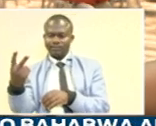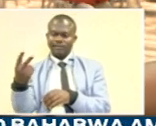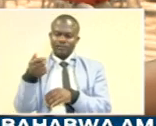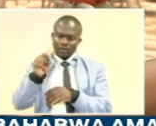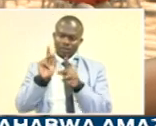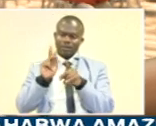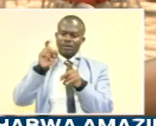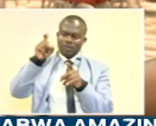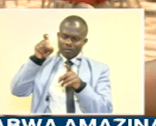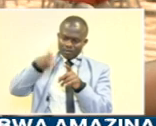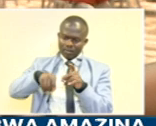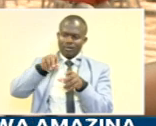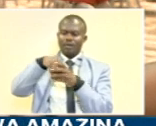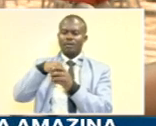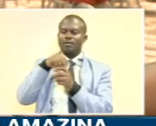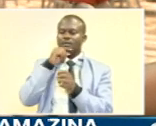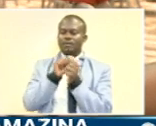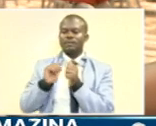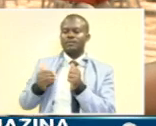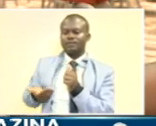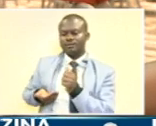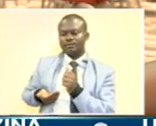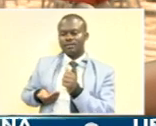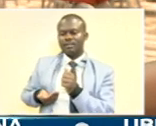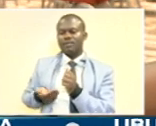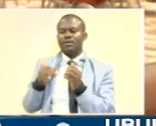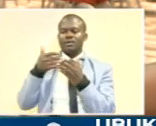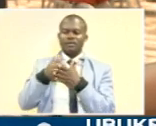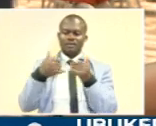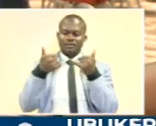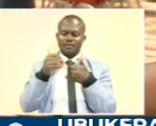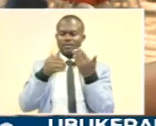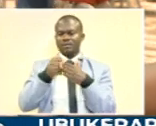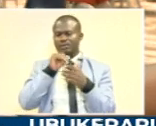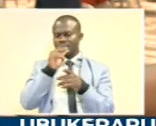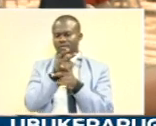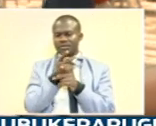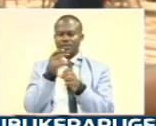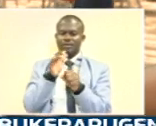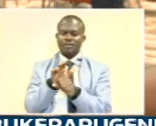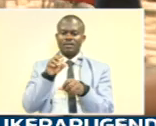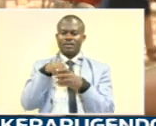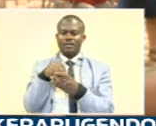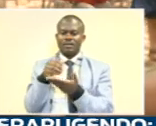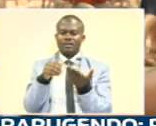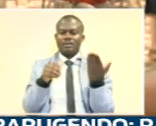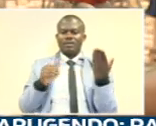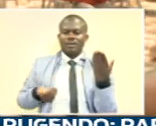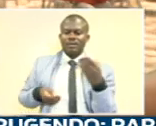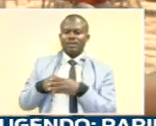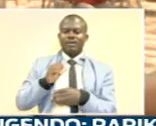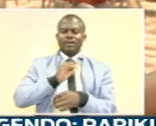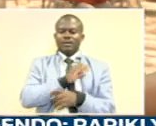Abo bantu bagombaga kuba harimo abagabo n'abagore. Kugeza ubu ntabwo twitaga cyane mu kuba hari abagore muri